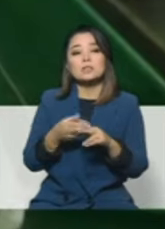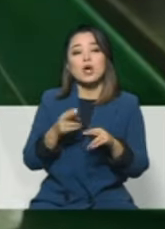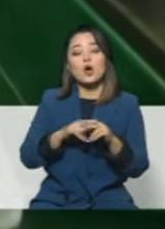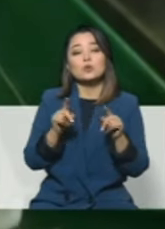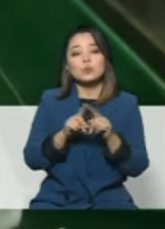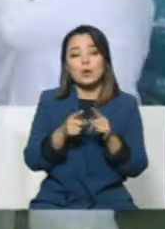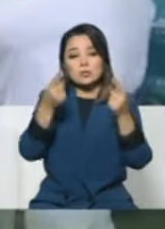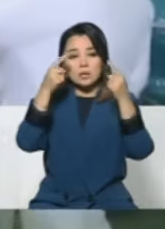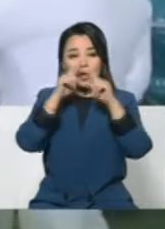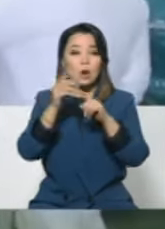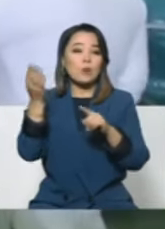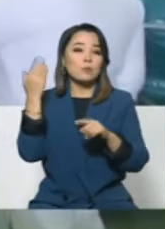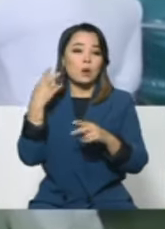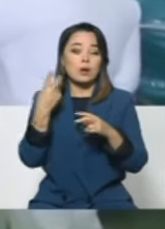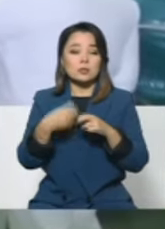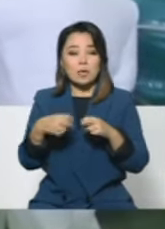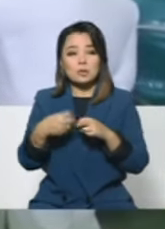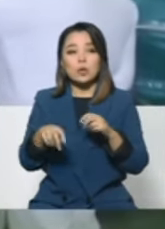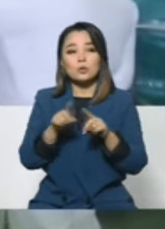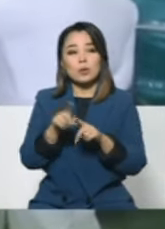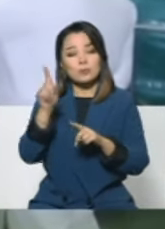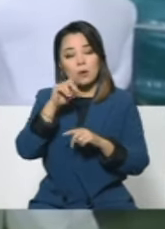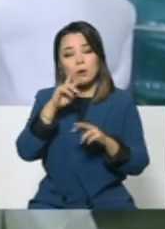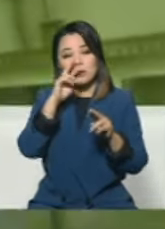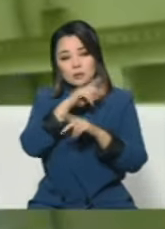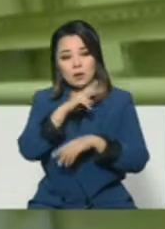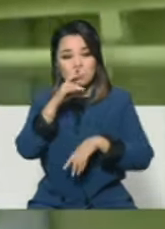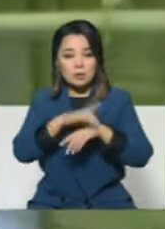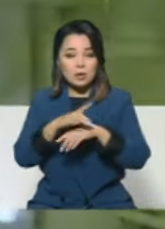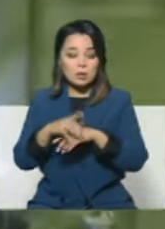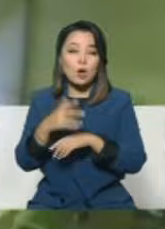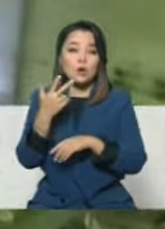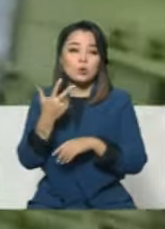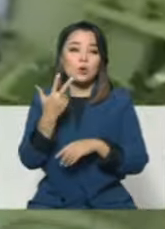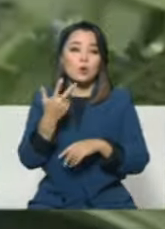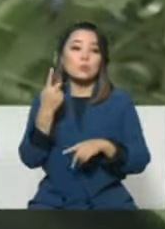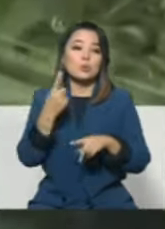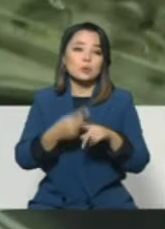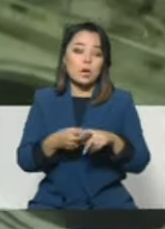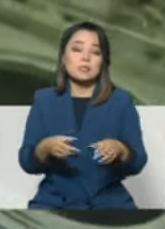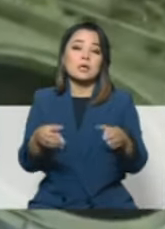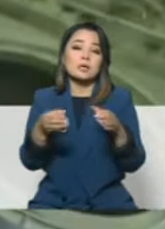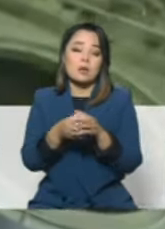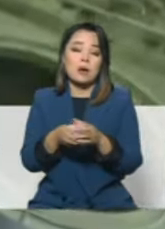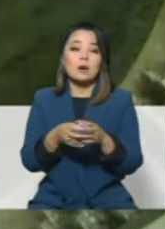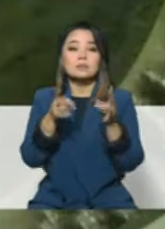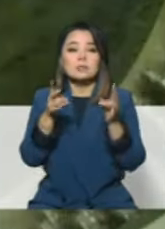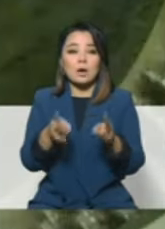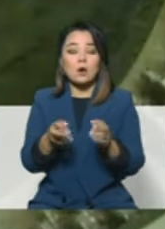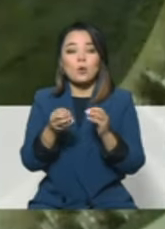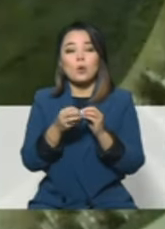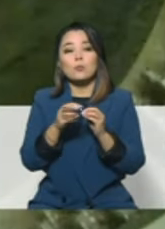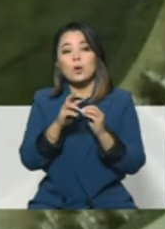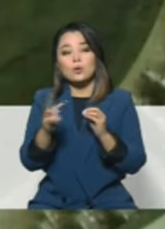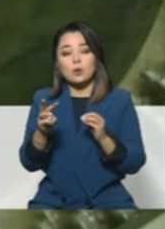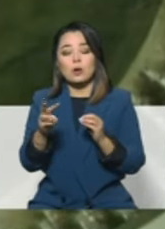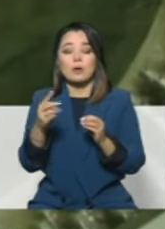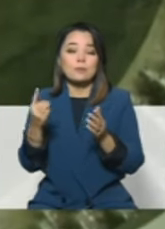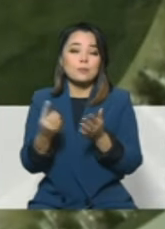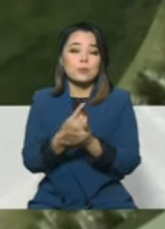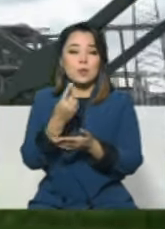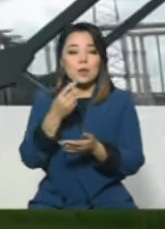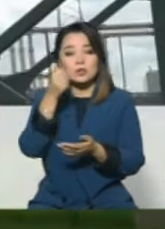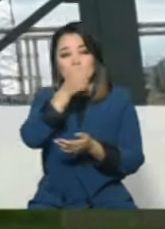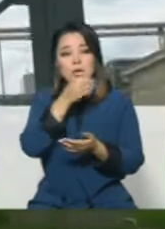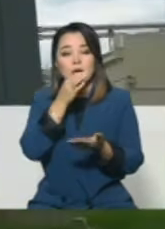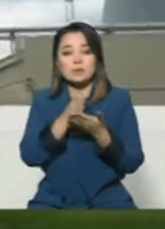да бұрынғы апаттардағы қателіктер ескерілген. Әсіресе 3-3 плюс буынды реакторлар апаты 10 миллион жылда бір рет болуы мүмкін